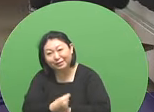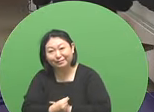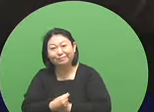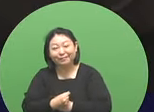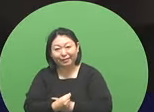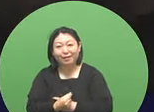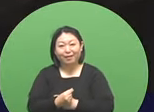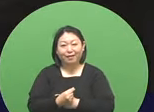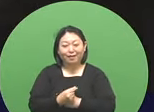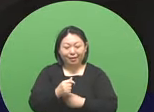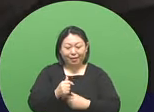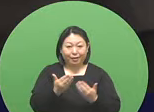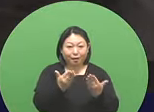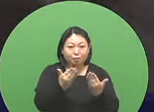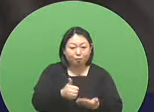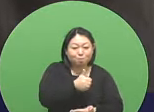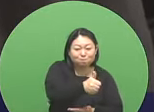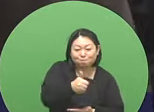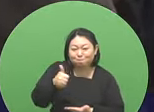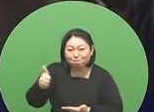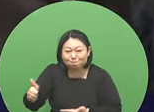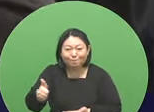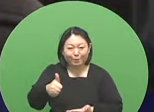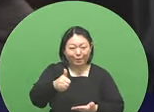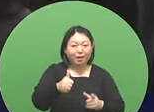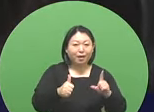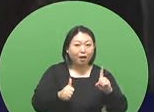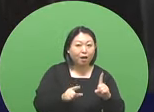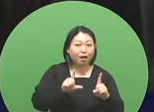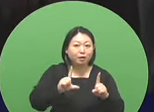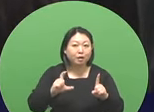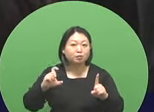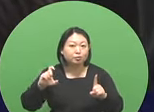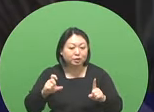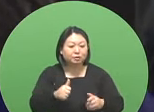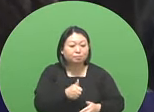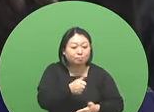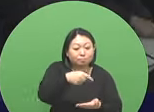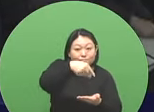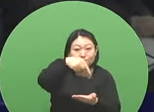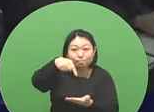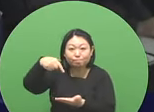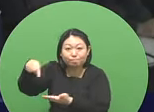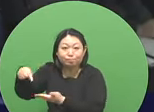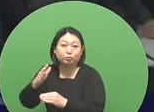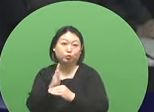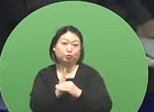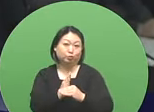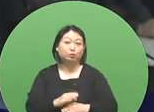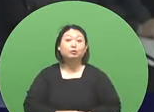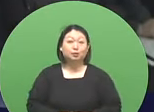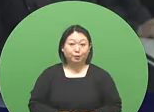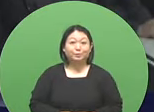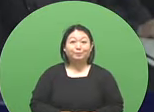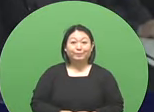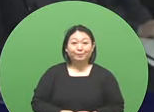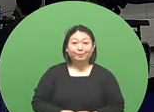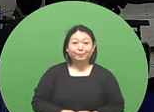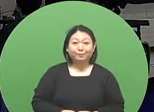ため、県内各地の学校を訪問して ILC 出前授業を行っています。